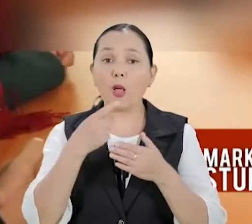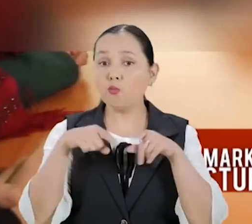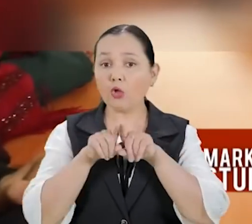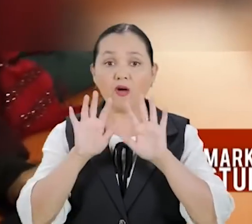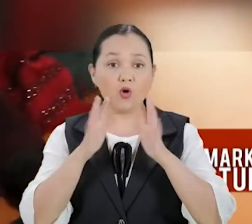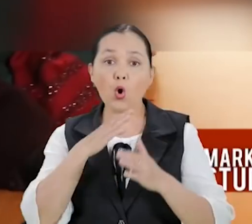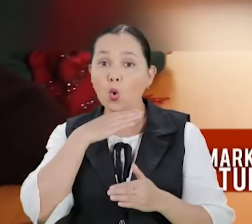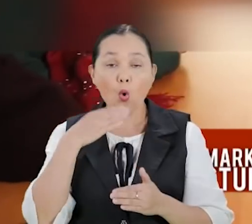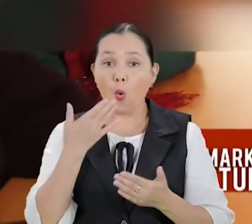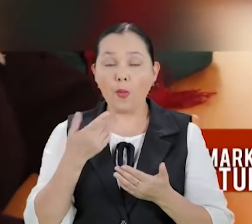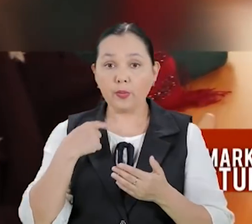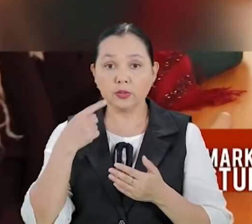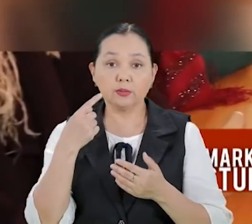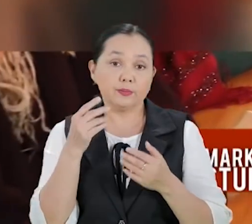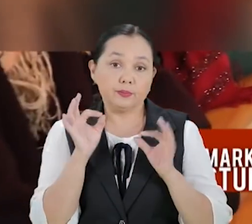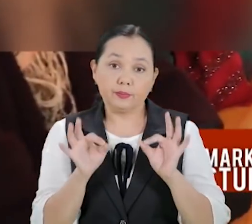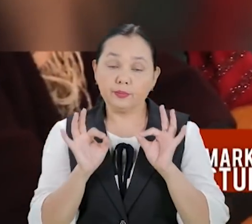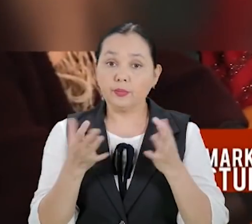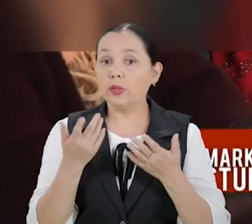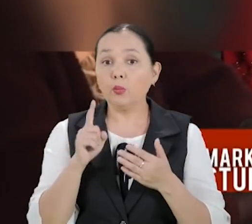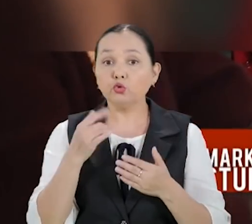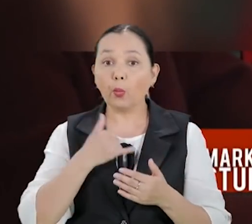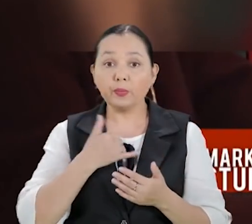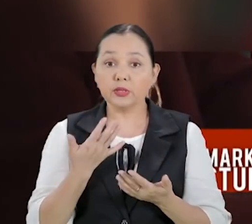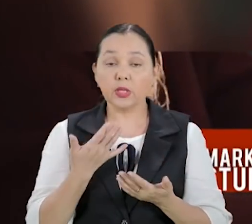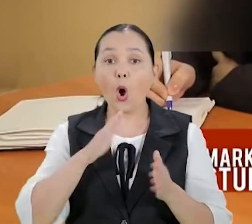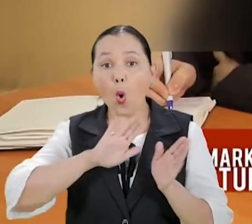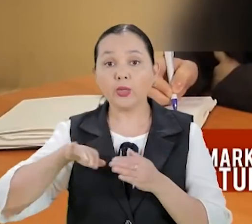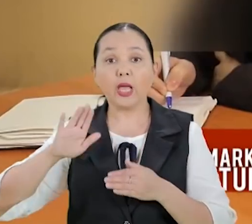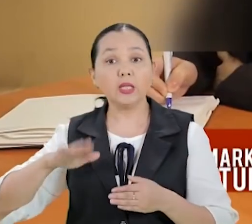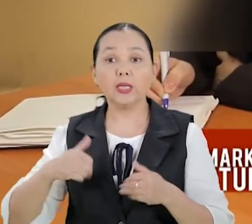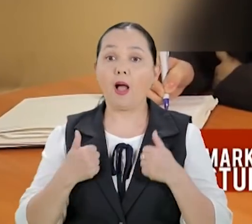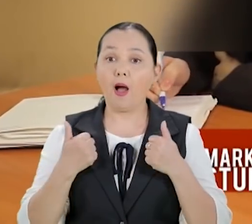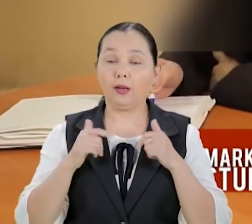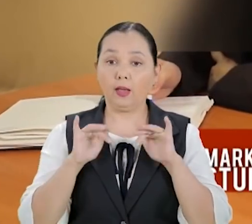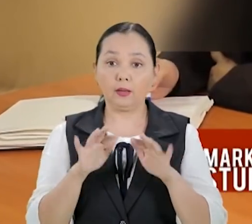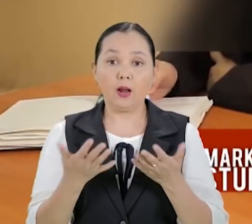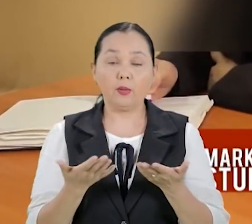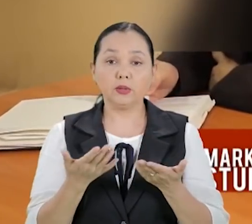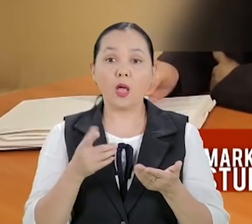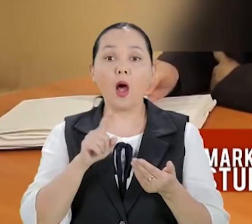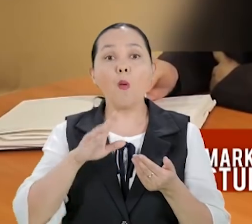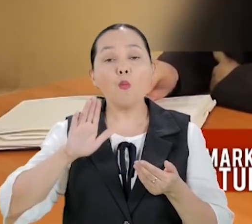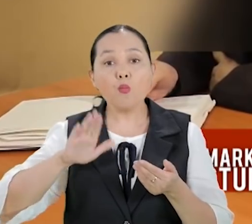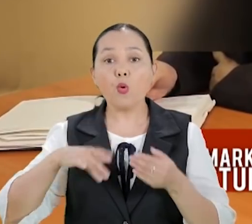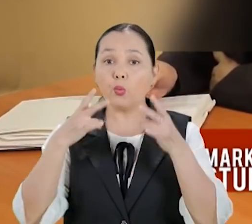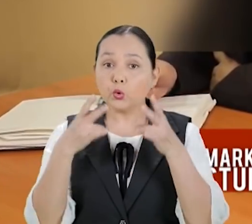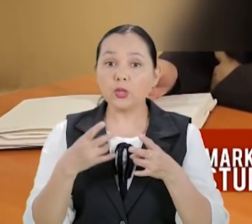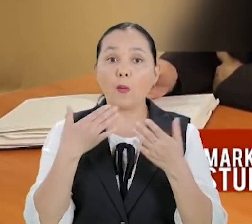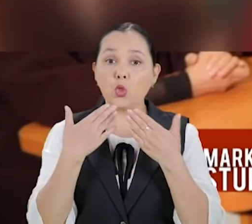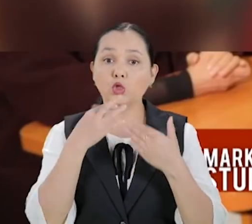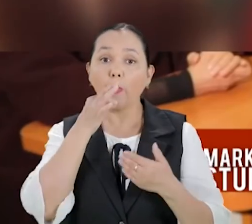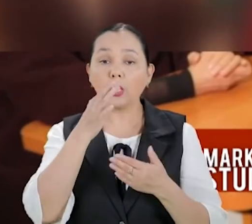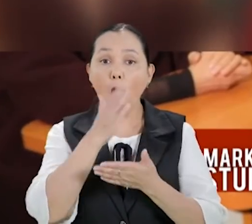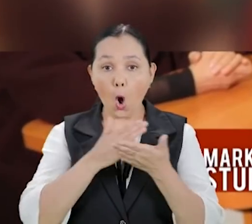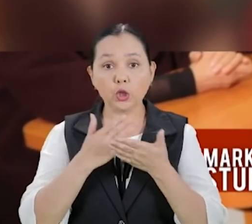bunaqa voqealar ko'p o'rganib ham qolyapmizda. Nima uchun bizda shu bo'lib o'tganidan keyin harakat qilamiz? Bo'lib o'tganidan keyin munosabat